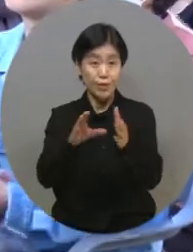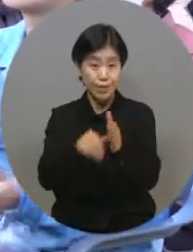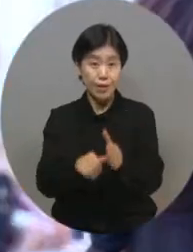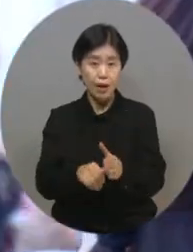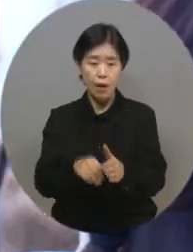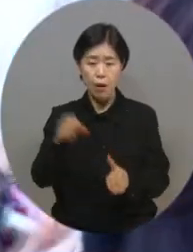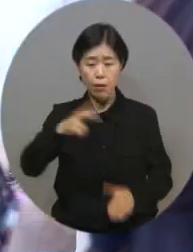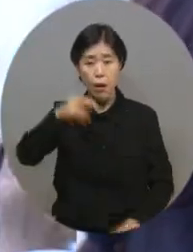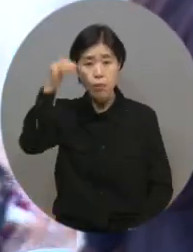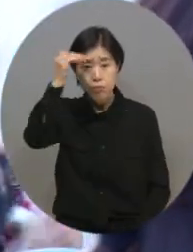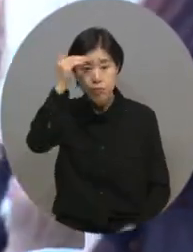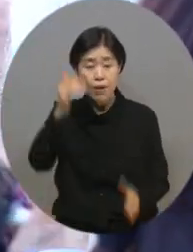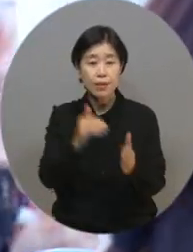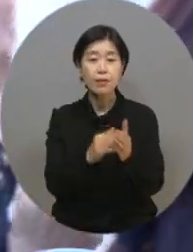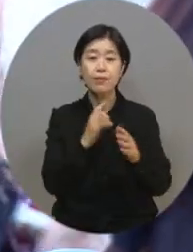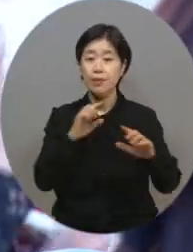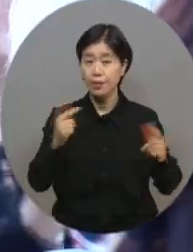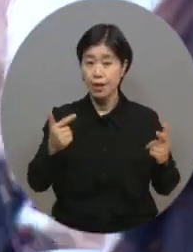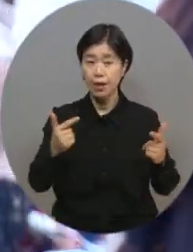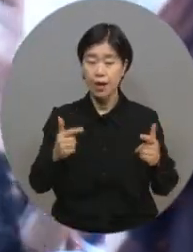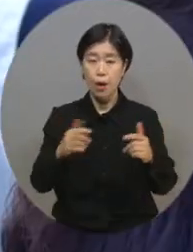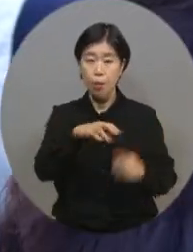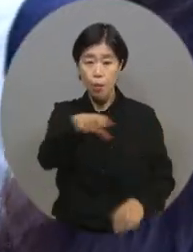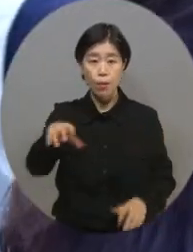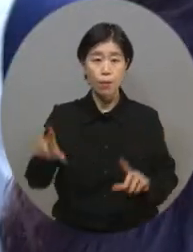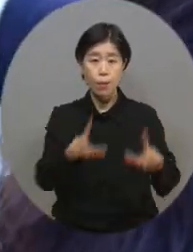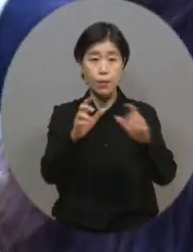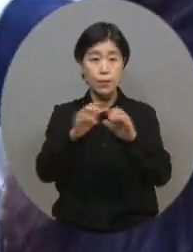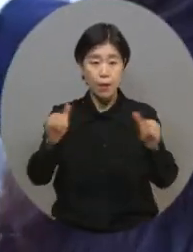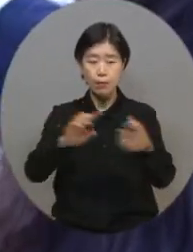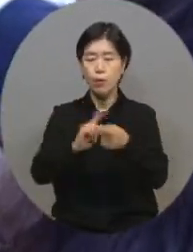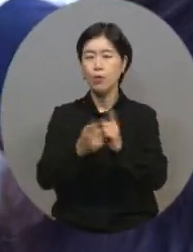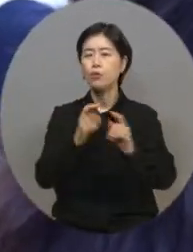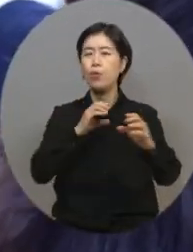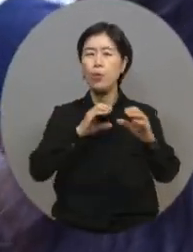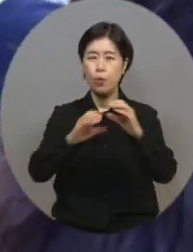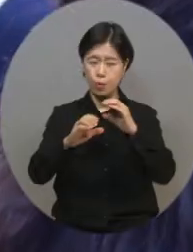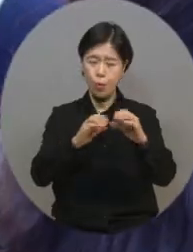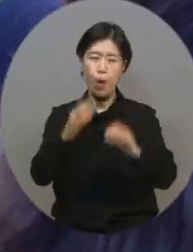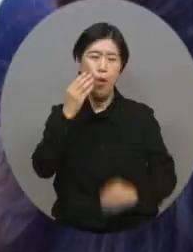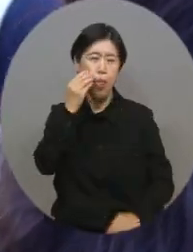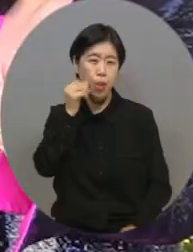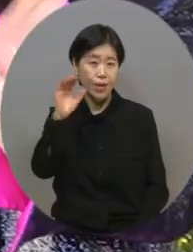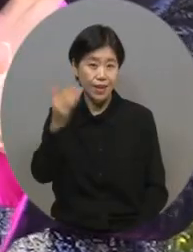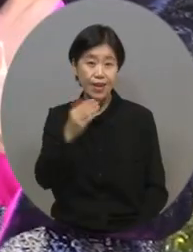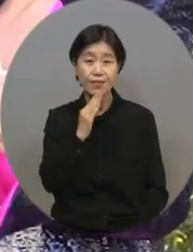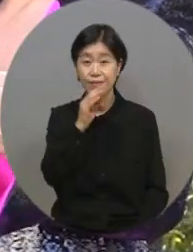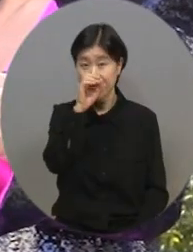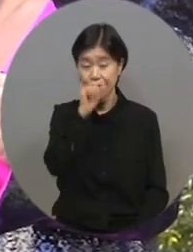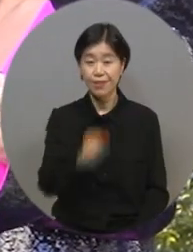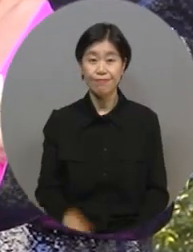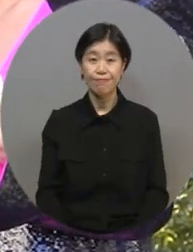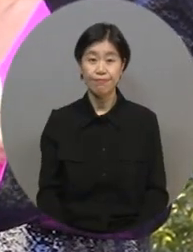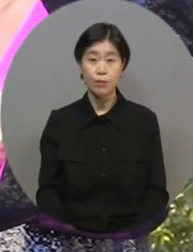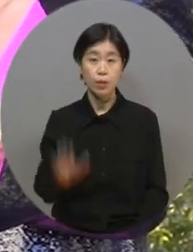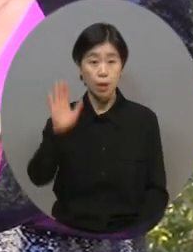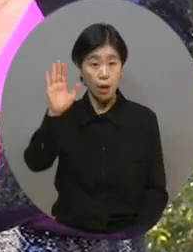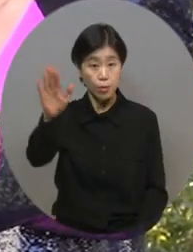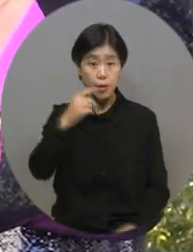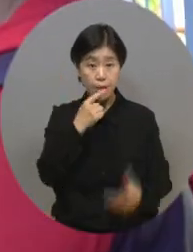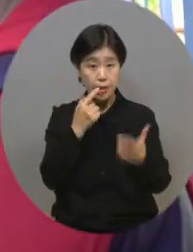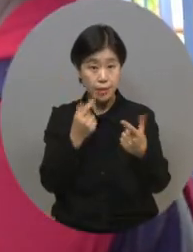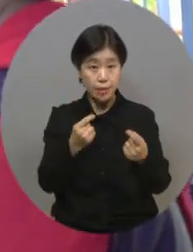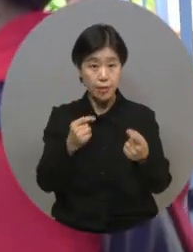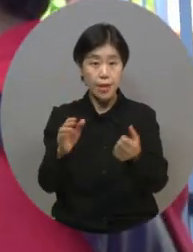넘어 지역사회와 이웃 간의 정을 나누고 소통하는 기회가 되어 더욱 의미가 깊었습니다. 앞으로도 이런